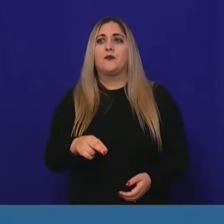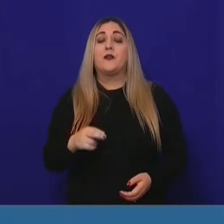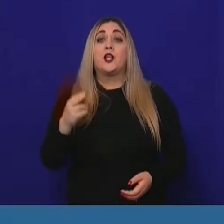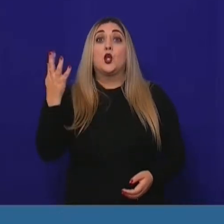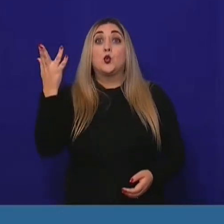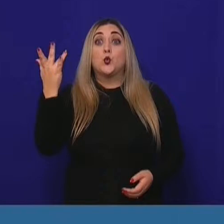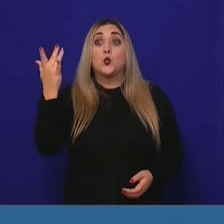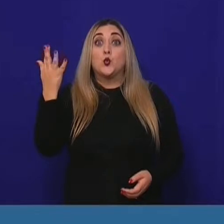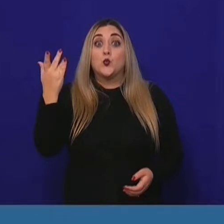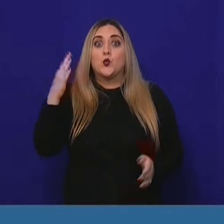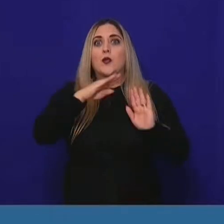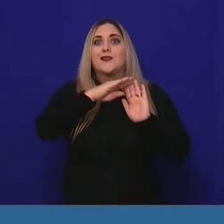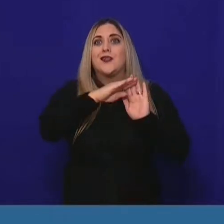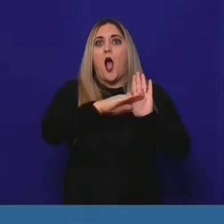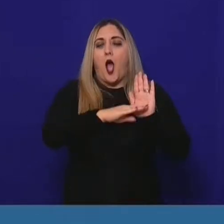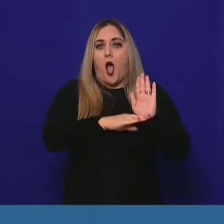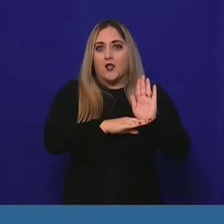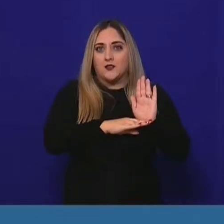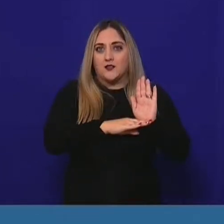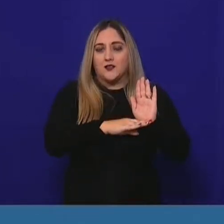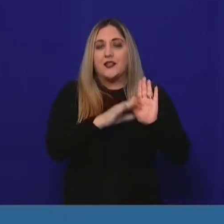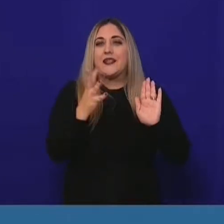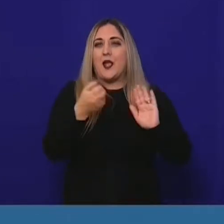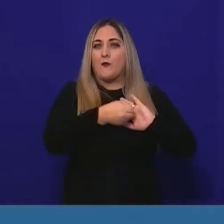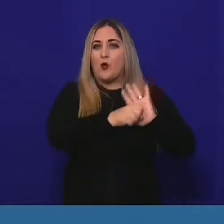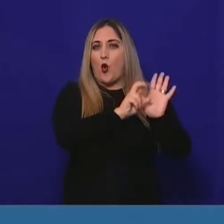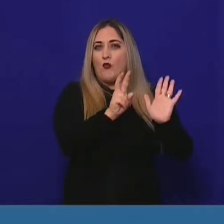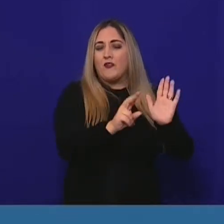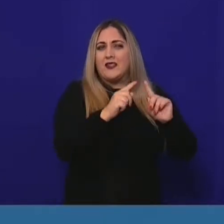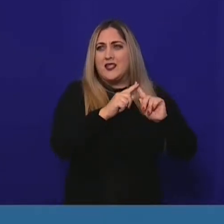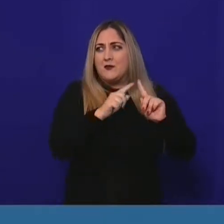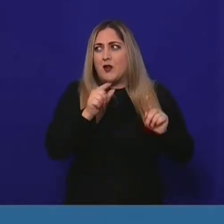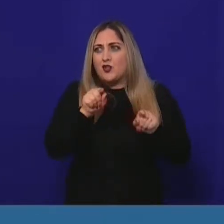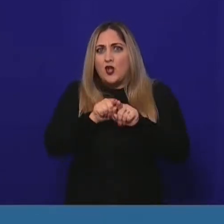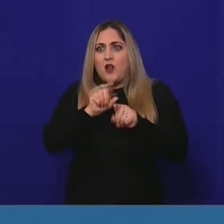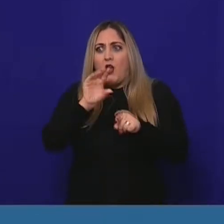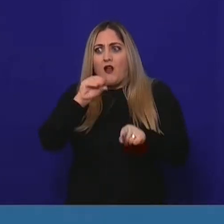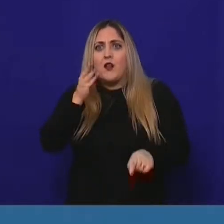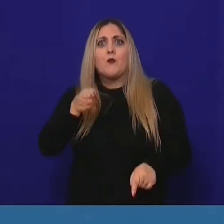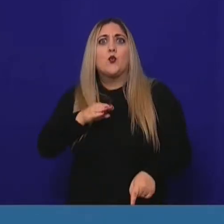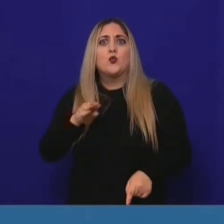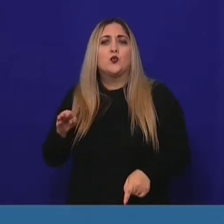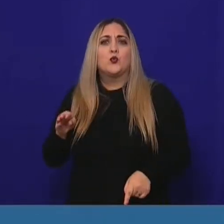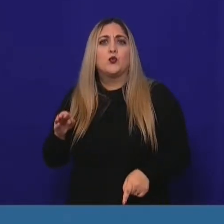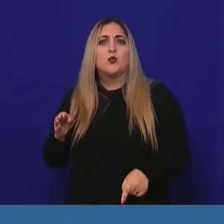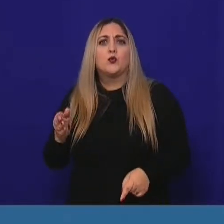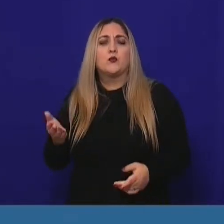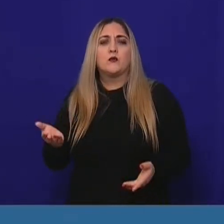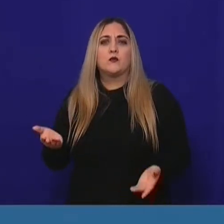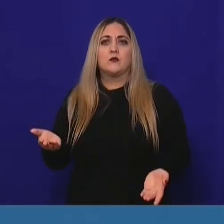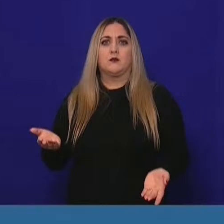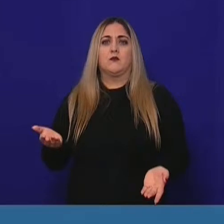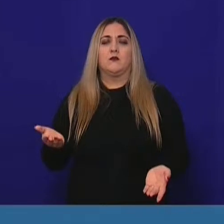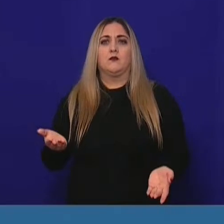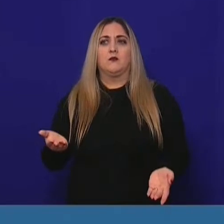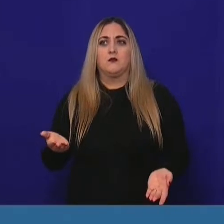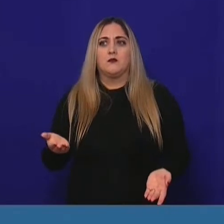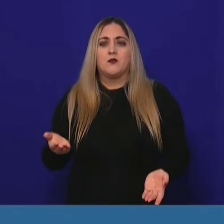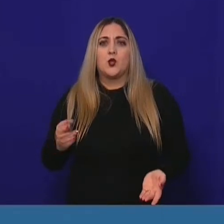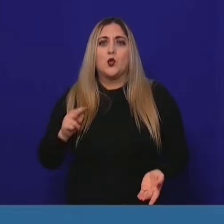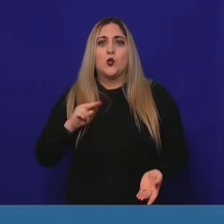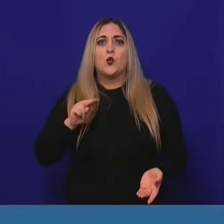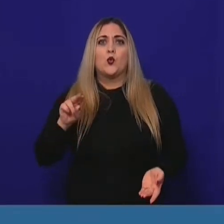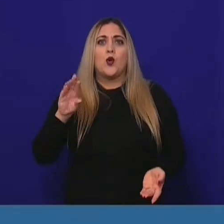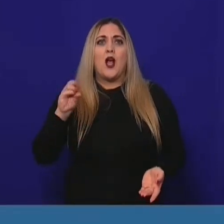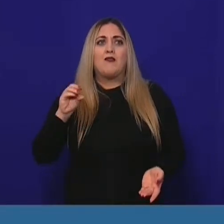Diċembru l-imwiet qed jiżdiedu u qed naraw li l-vittmi jittestjaw pożittiv sa massimu fil-maġġoranza